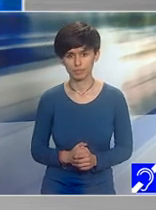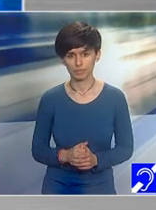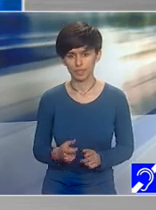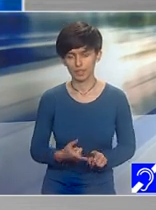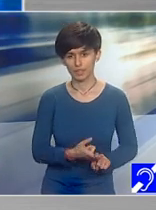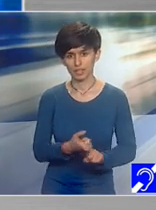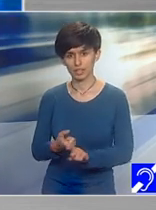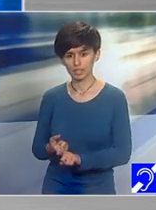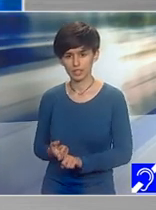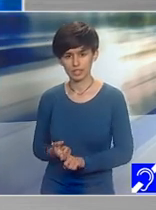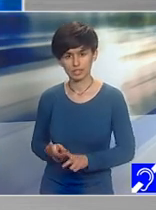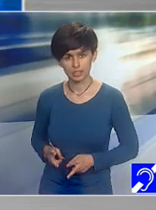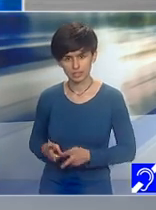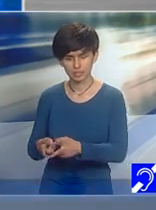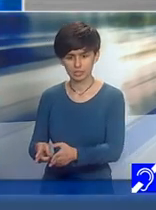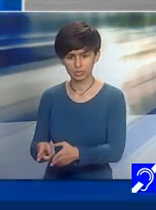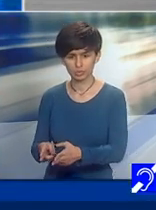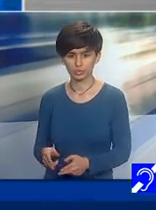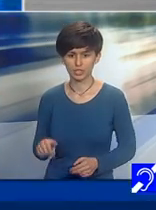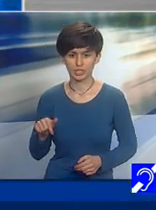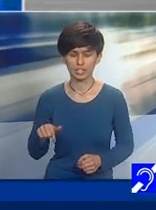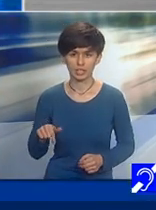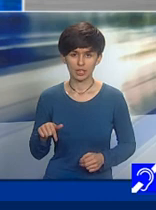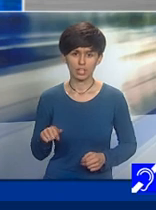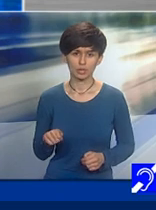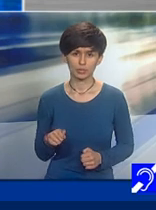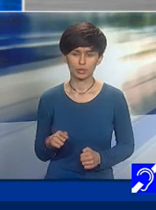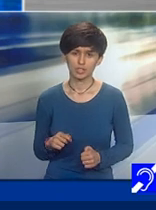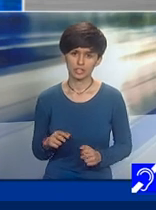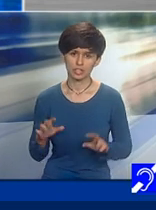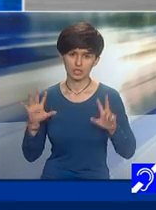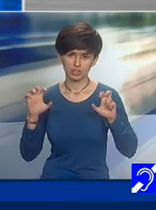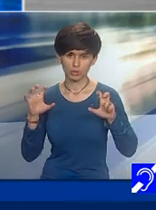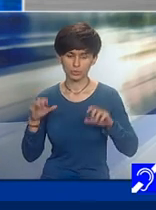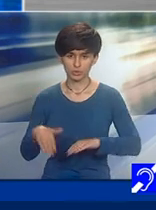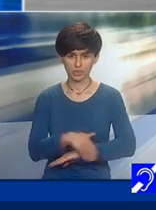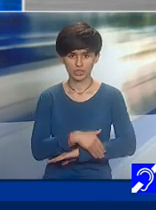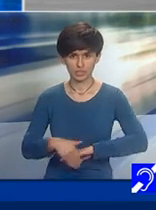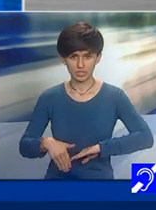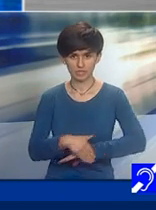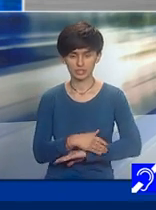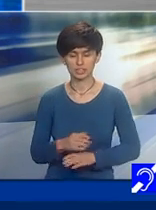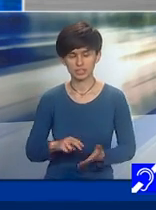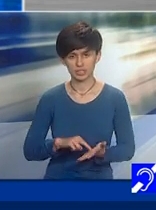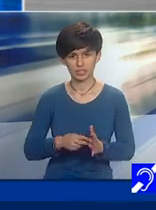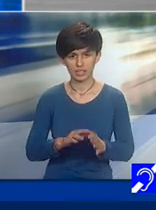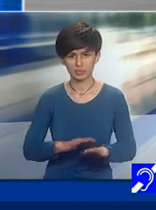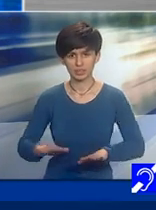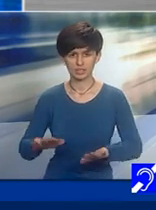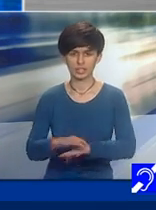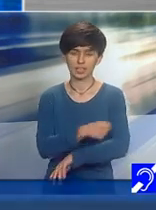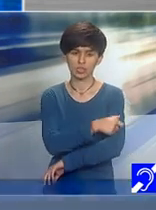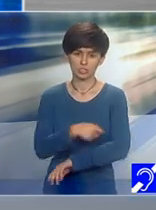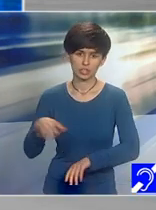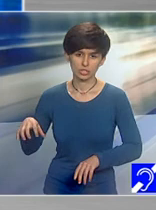referire și la partea de drumuri. În acest moment, din cele peste 800 de străzi care erau administrarea Consiliului Local